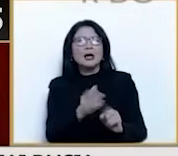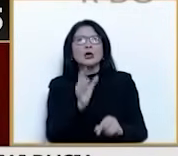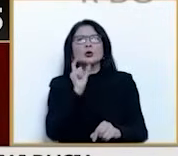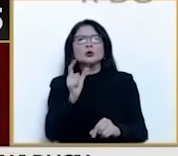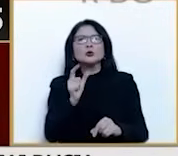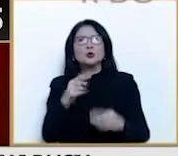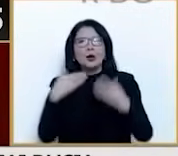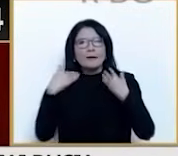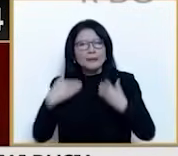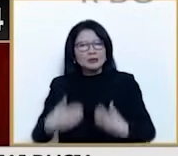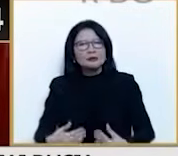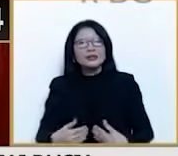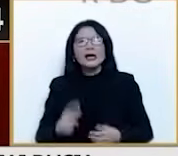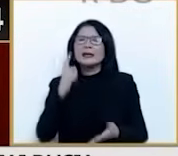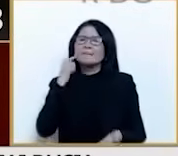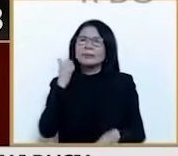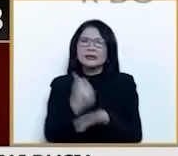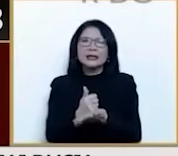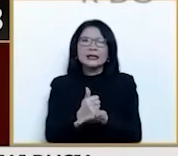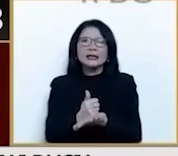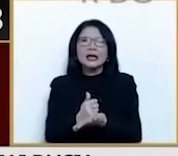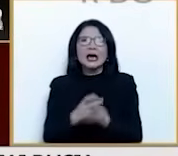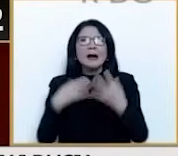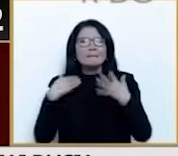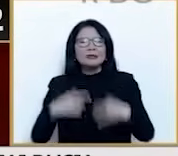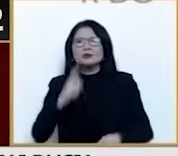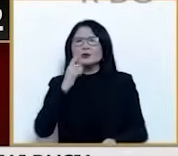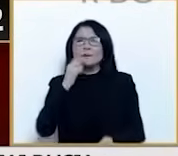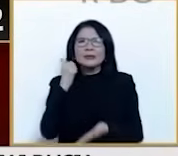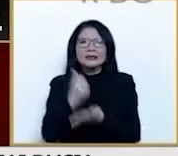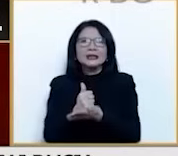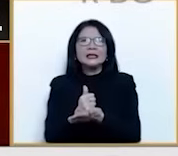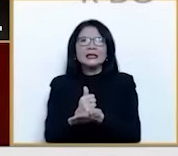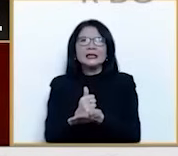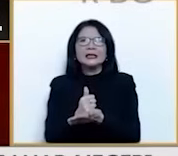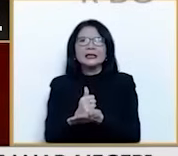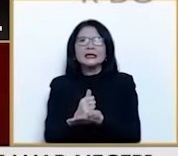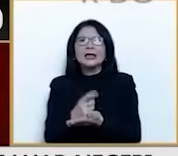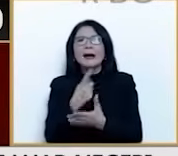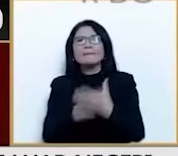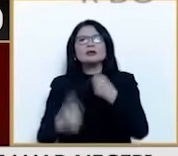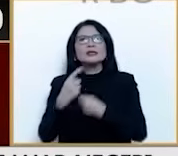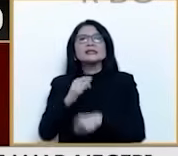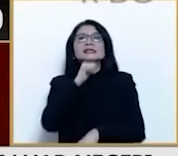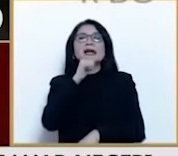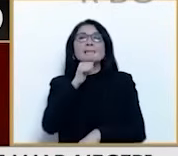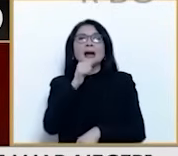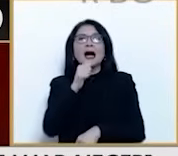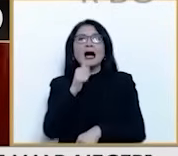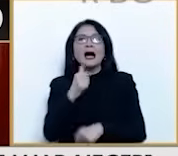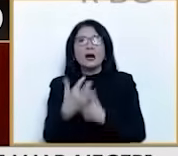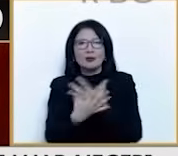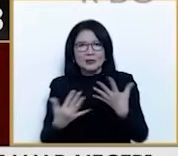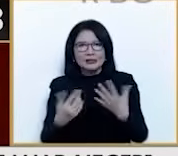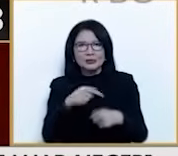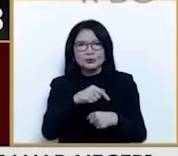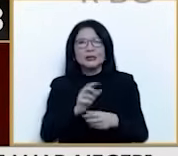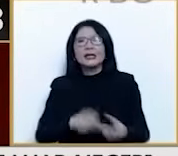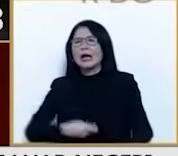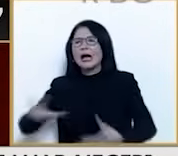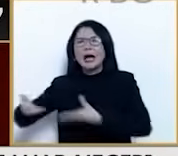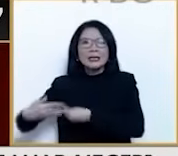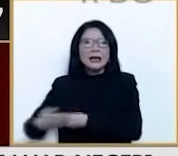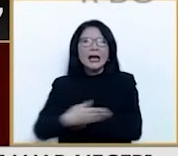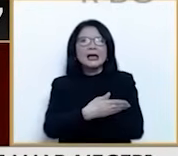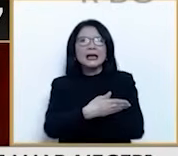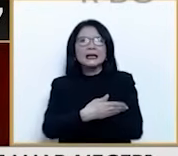manusia yang diutamakan. Manusia penting sekali diutamakan. Siapa manusia di sana? Yaitu para nelayan. Jangan